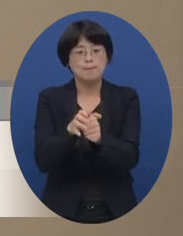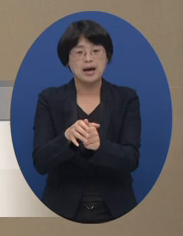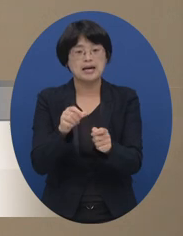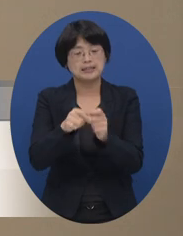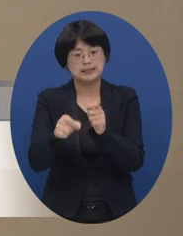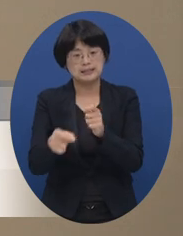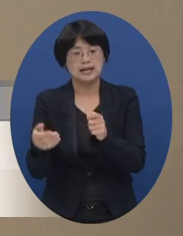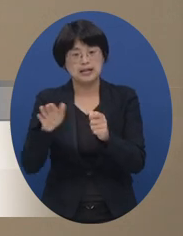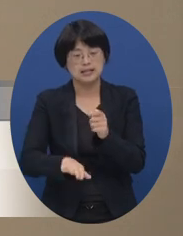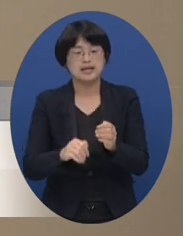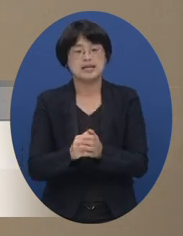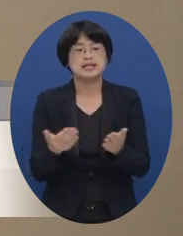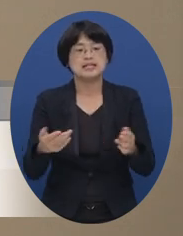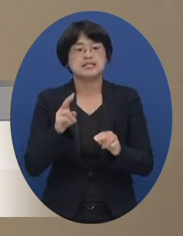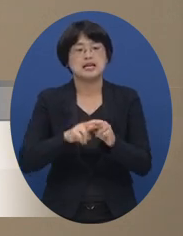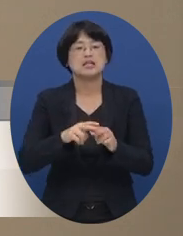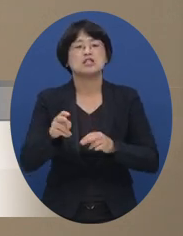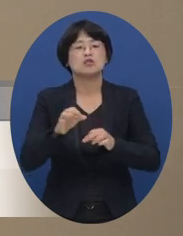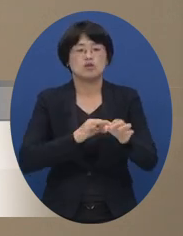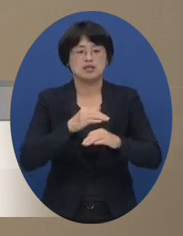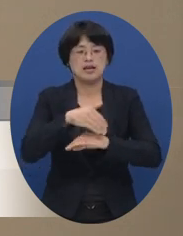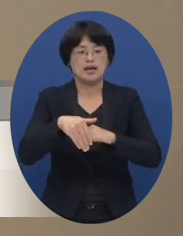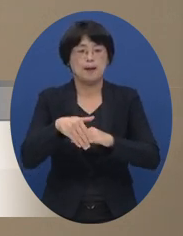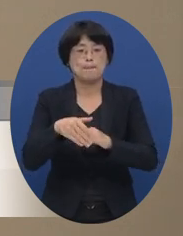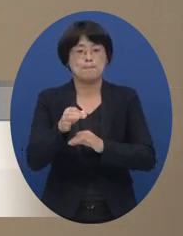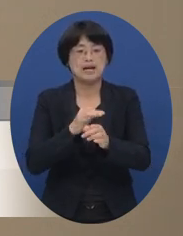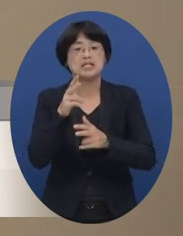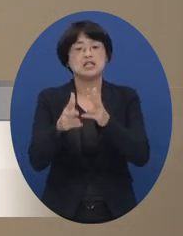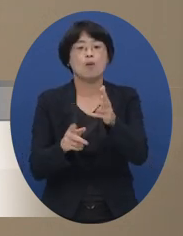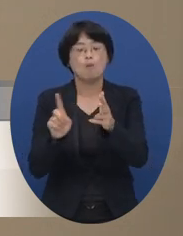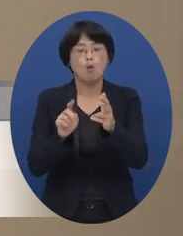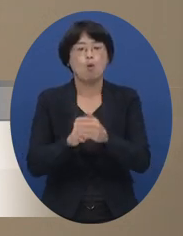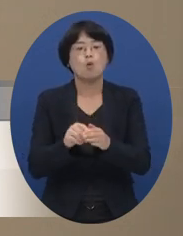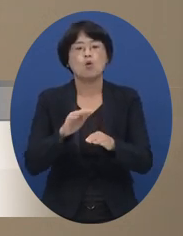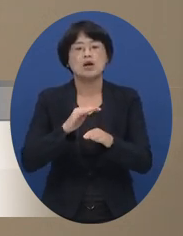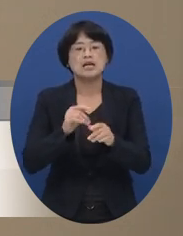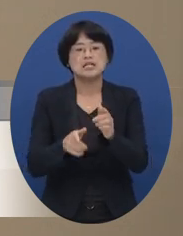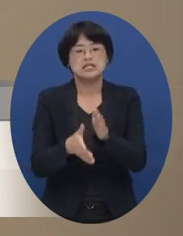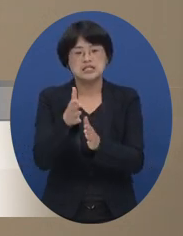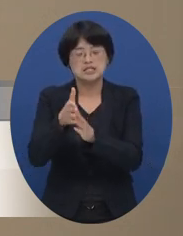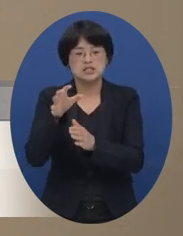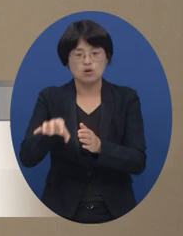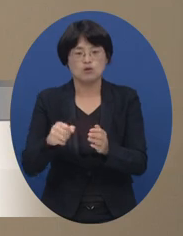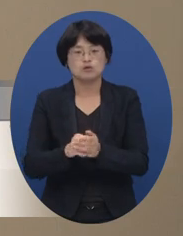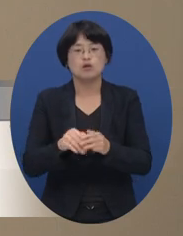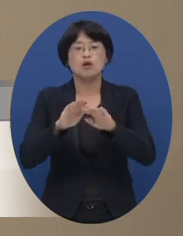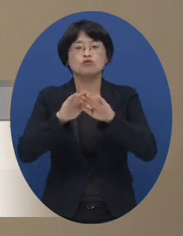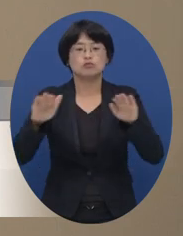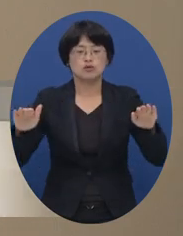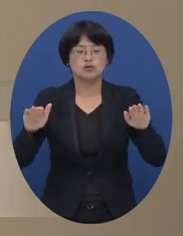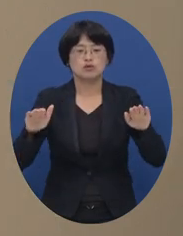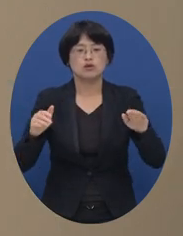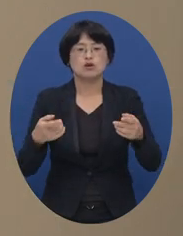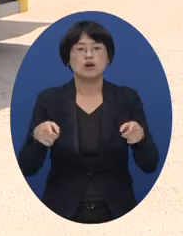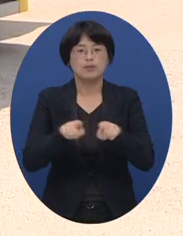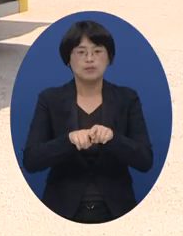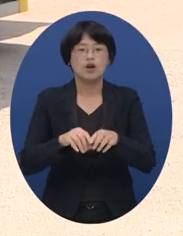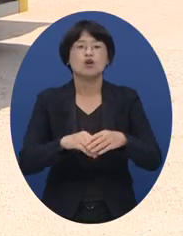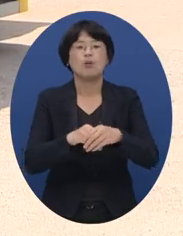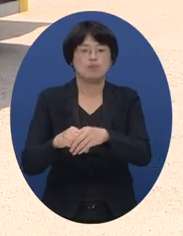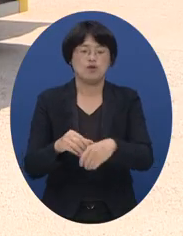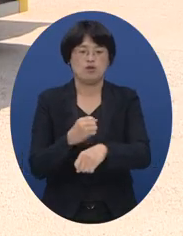왔는데, 일자리 정책 마켓 사업은 시군과 수평적 협치 행정을